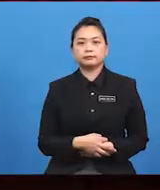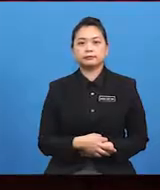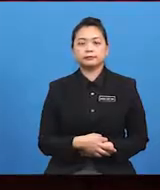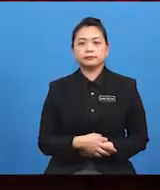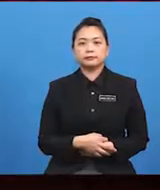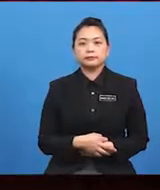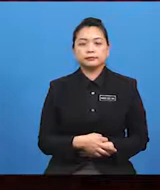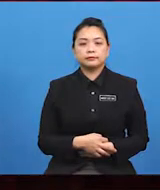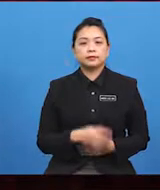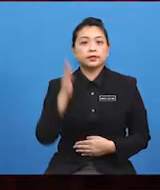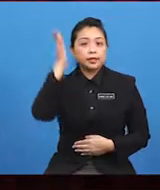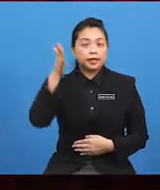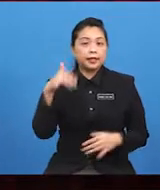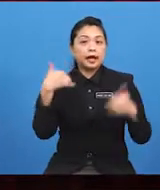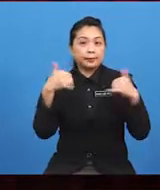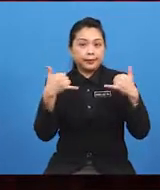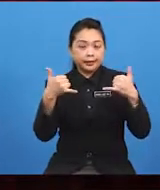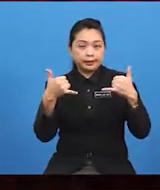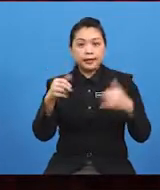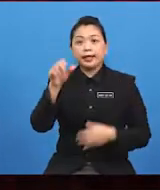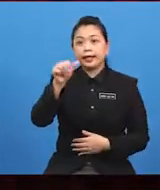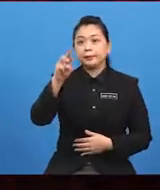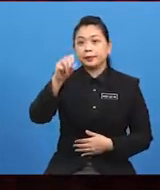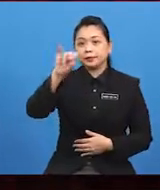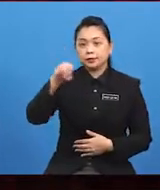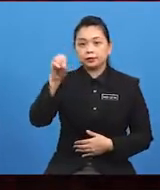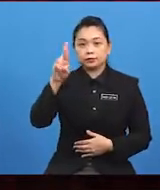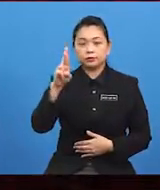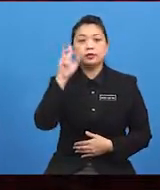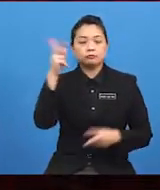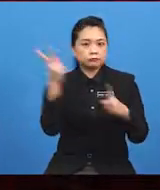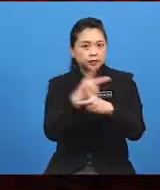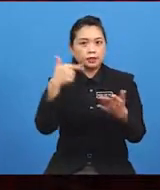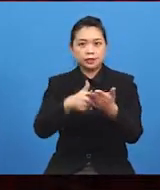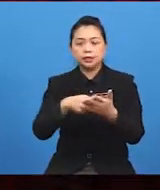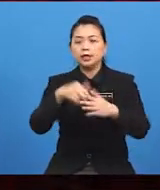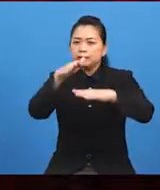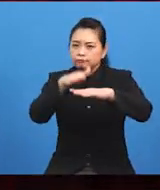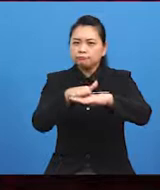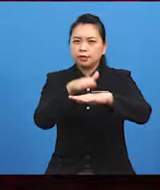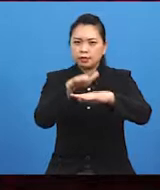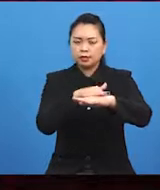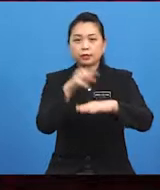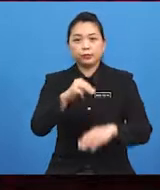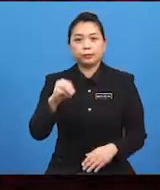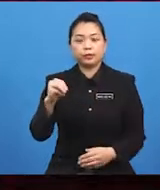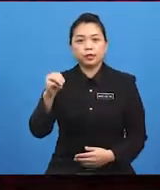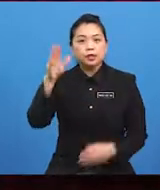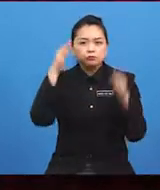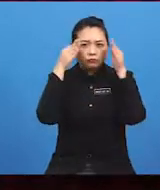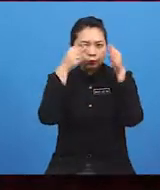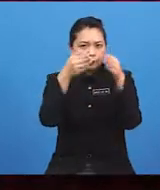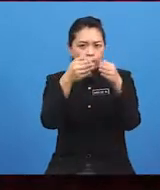Saudari Nur akan memainkan arpeggio A major ini sekali lagi dengan tempo yang lambat. Murid-murid, sila beri